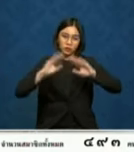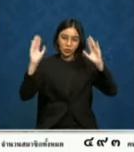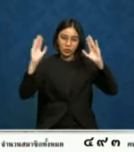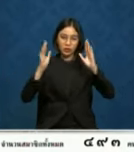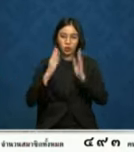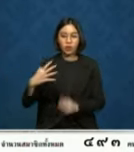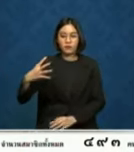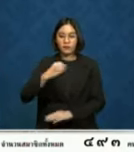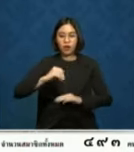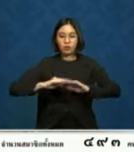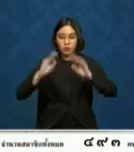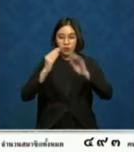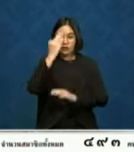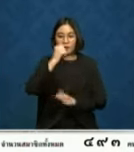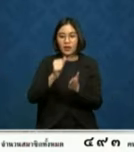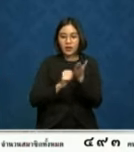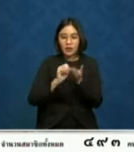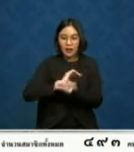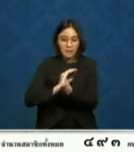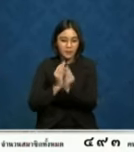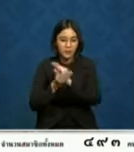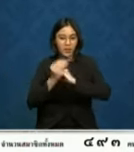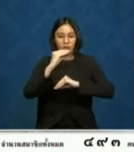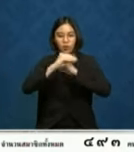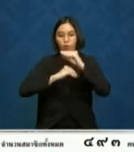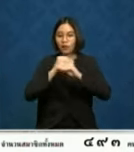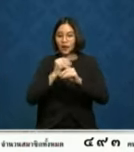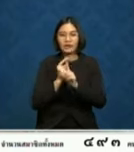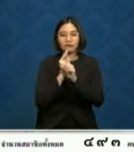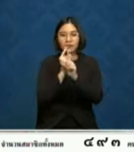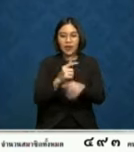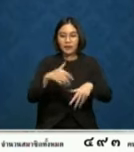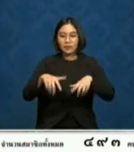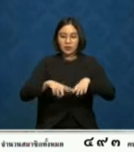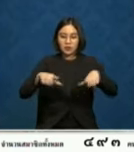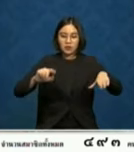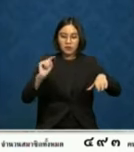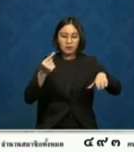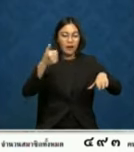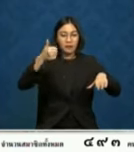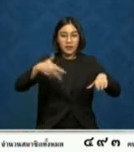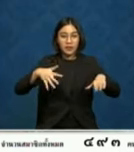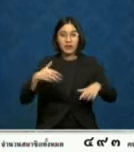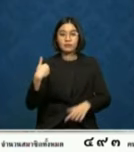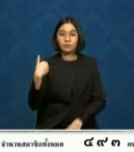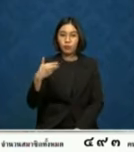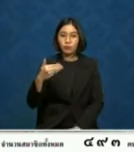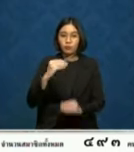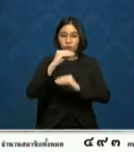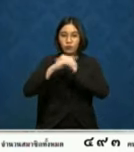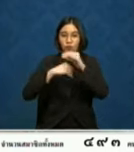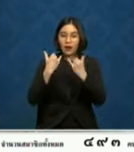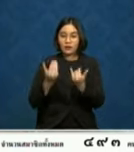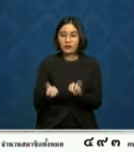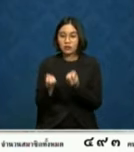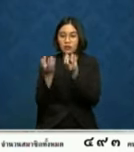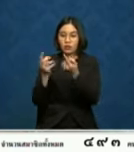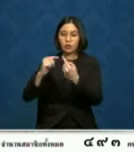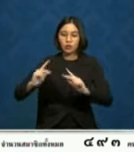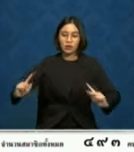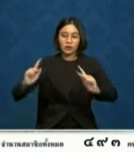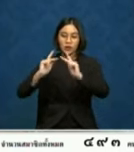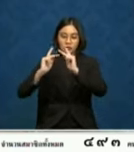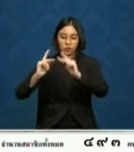เหมาเนื่องจากไม่สามารถปรับเปลี่ยนรายละเอียดของโครงการตามสภาพพื้นที่ใหม่ได้หลังจากนั้นครับโครงการนี้ถูกส่งต่อให้กับกระทรวง